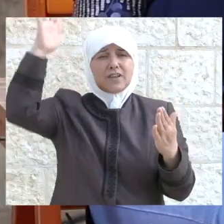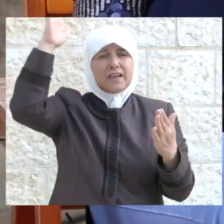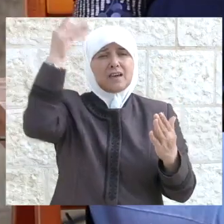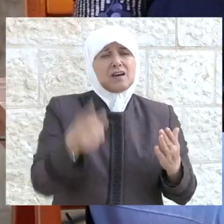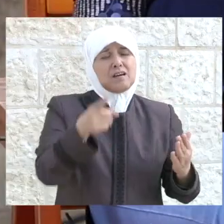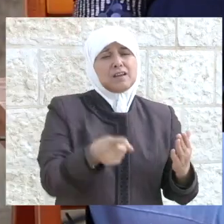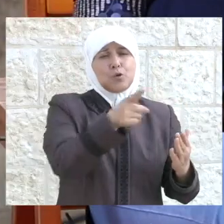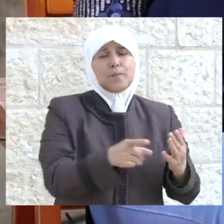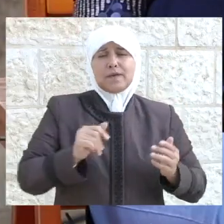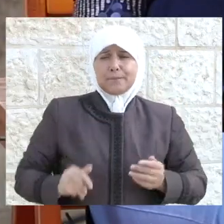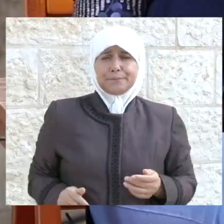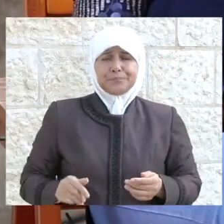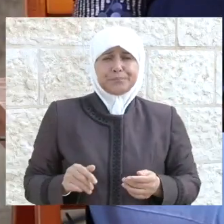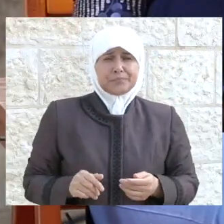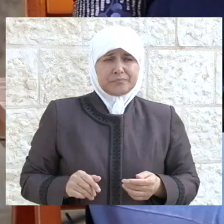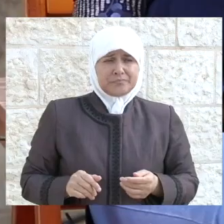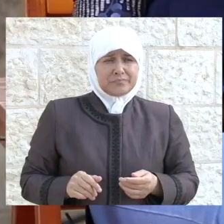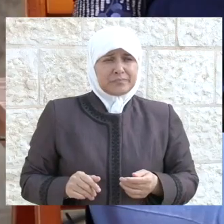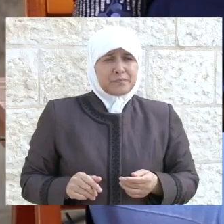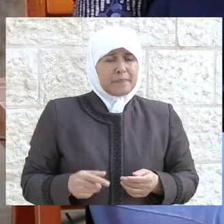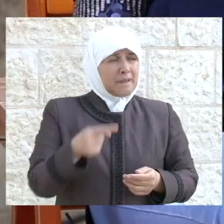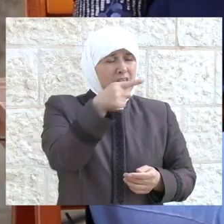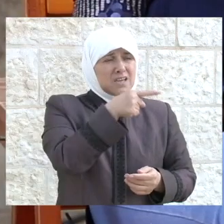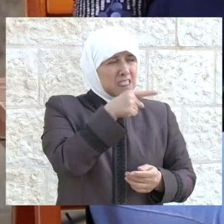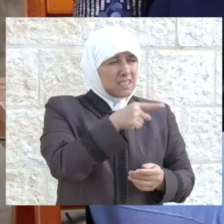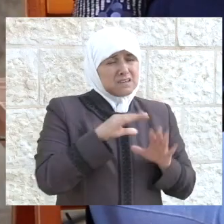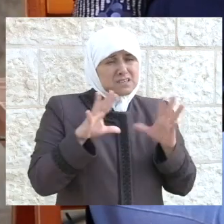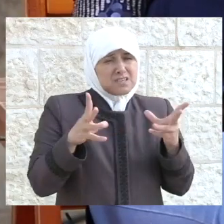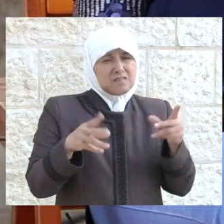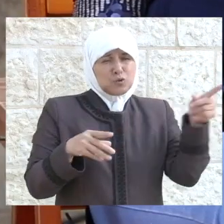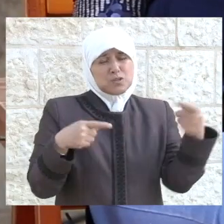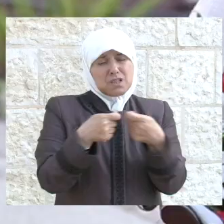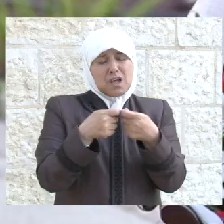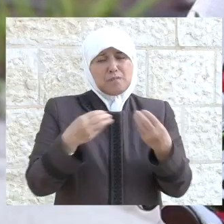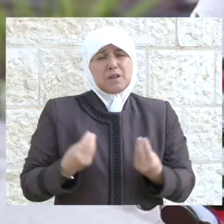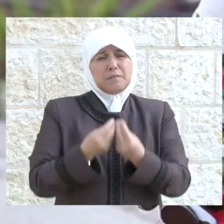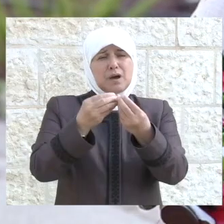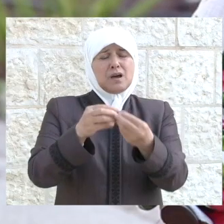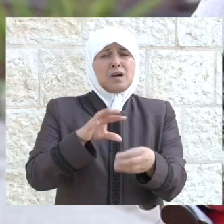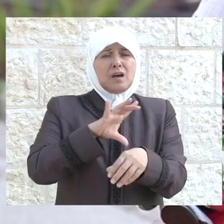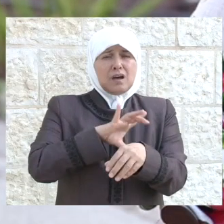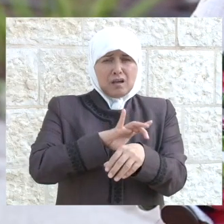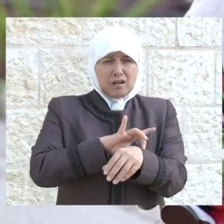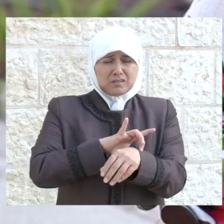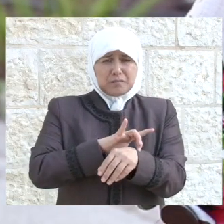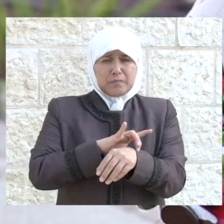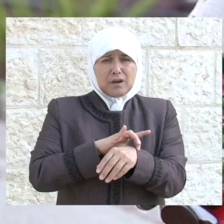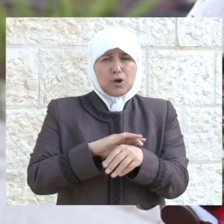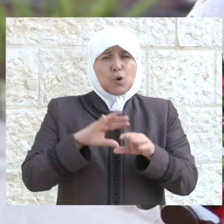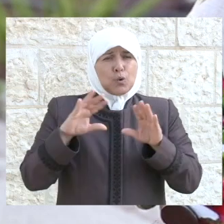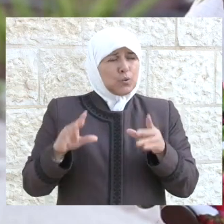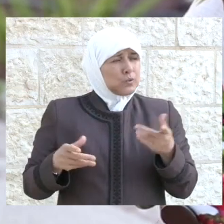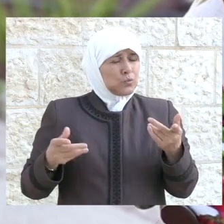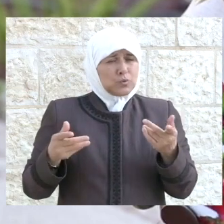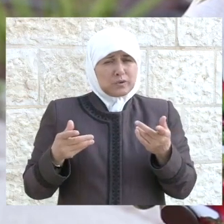سيرة القدس ومواقف العلاج، احكي لنا عن رحلة العلاج، من وين بدأتيها ولوين وصلتي؟ كونه صار معي الحادث بعمر